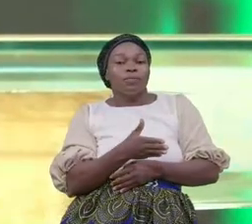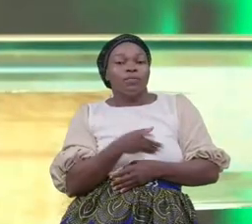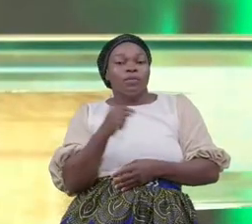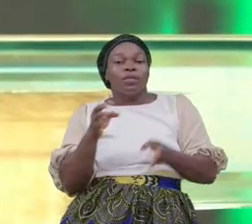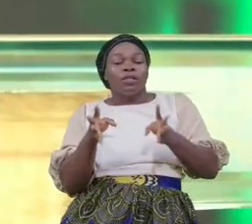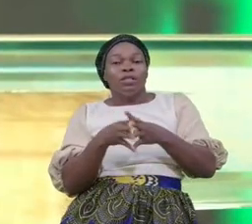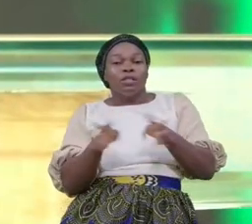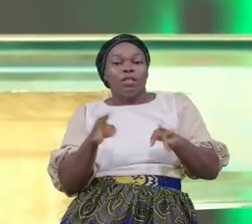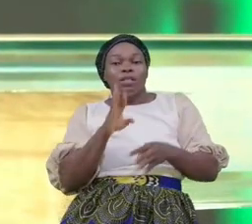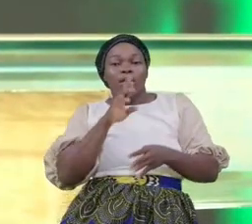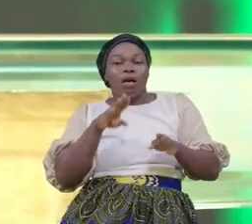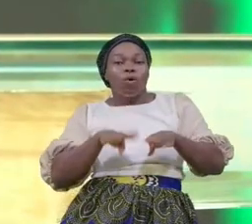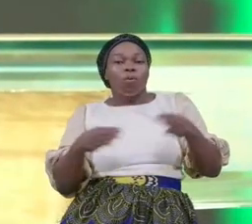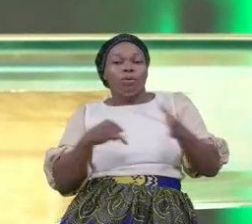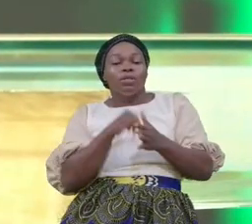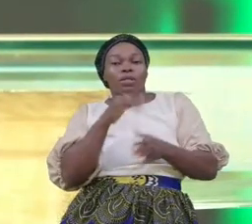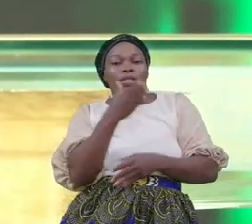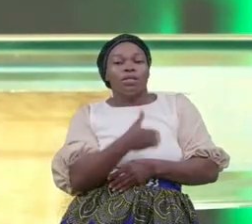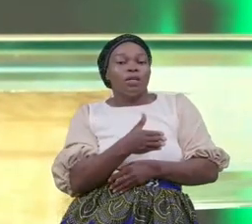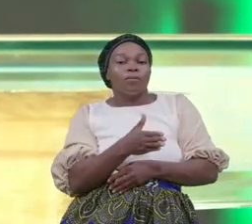Les portes sont ouvertes, c'est là.